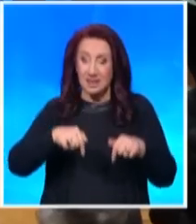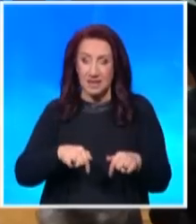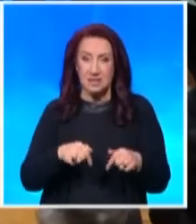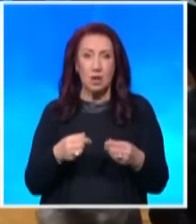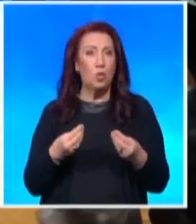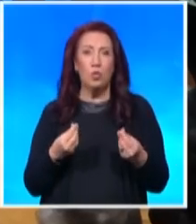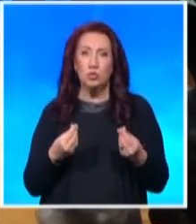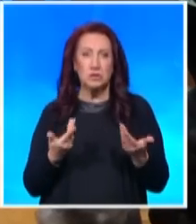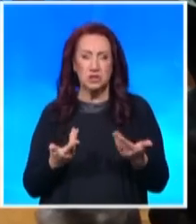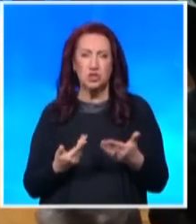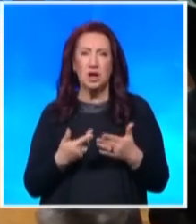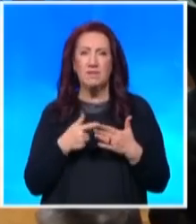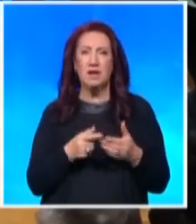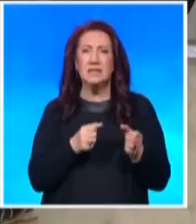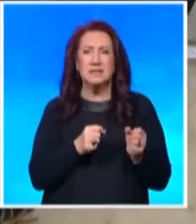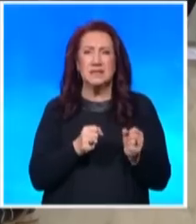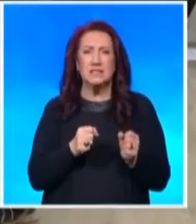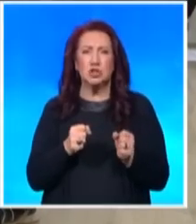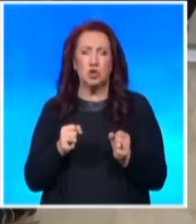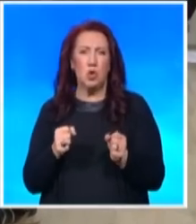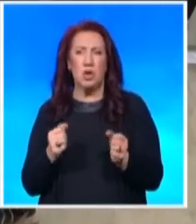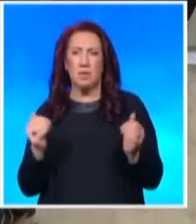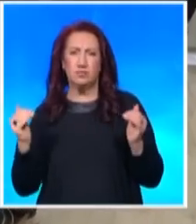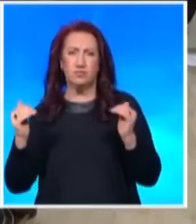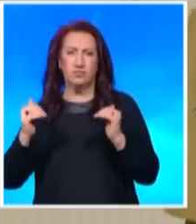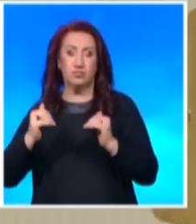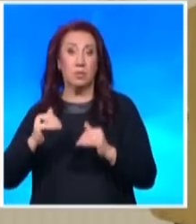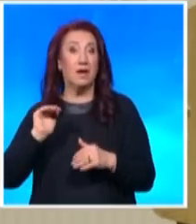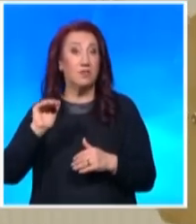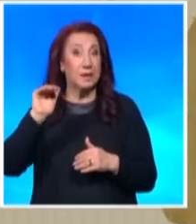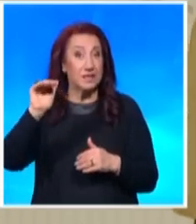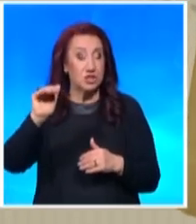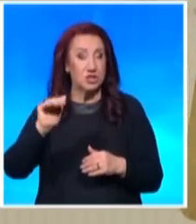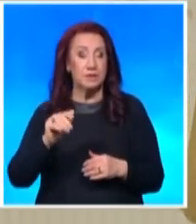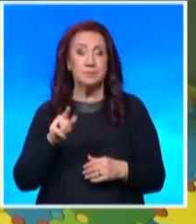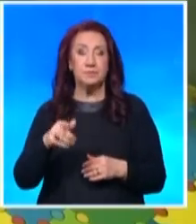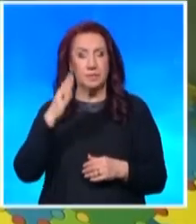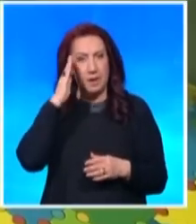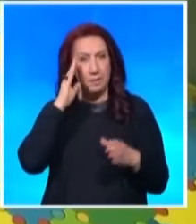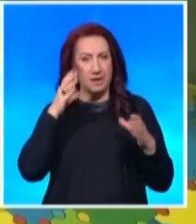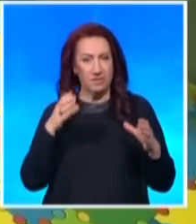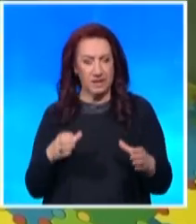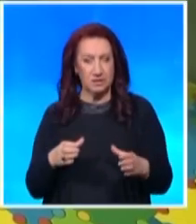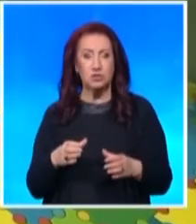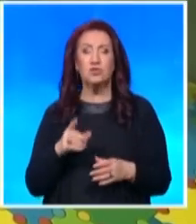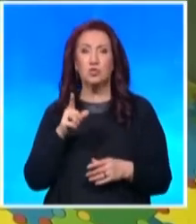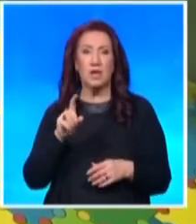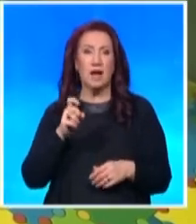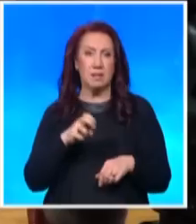упадък и застой в бъдеще. Кабинета Донев 2 ще трябва да организира изборите и то по новите